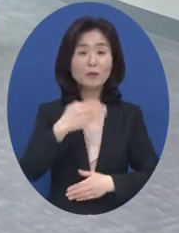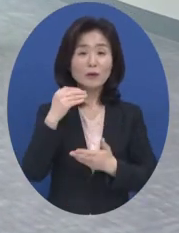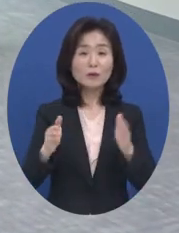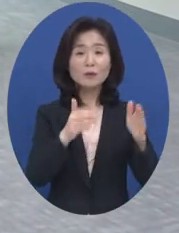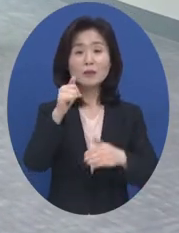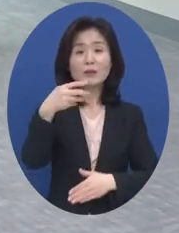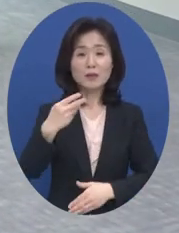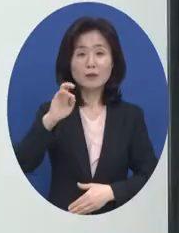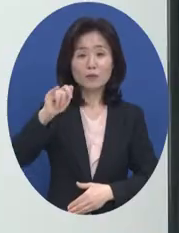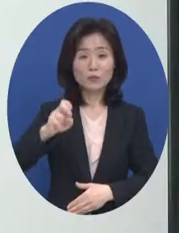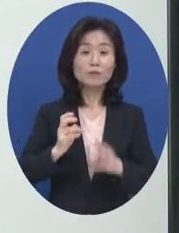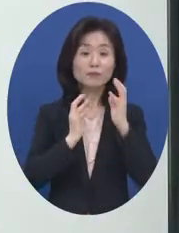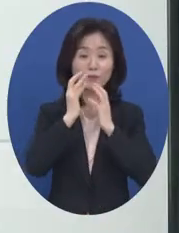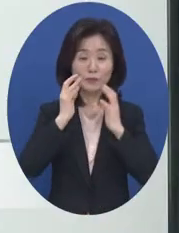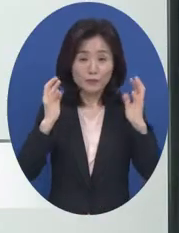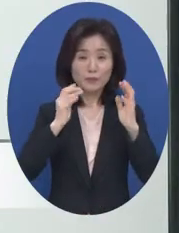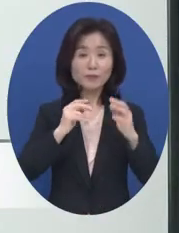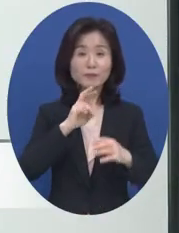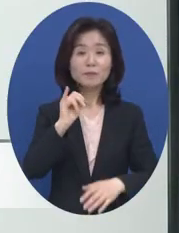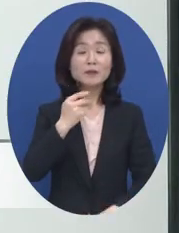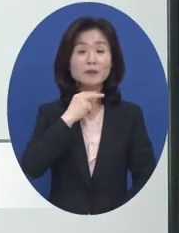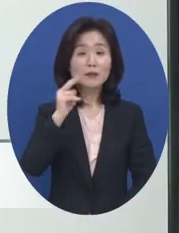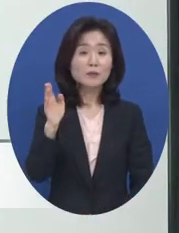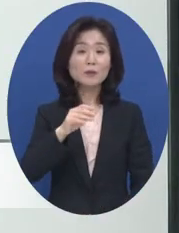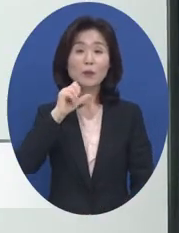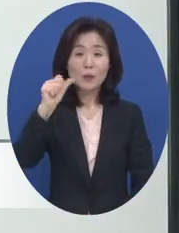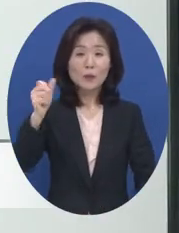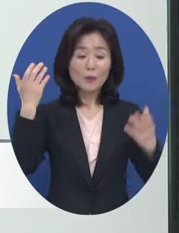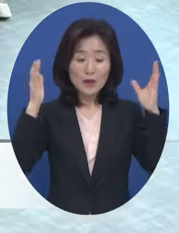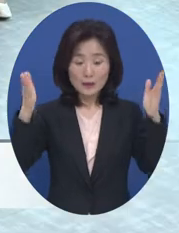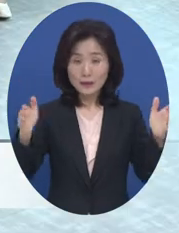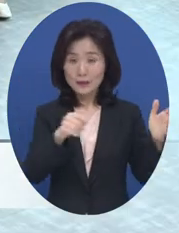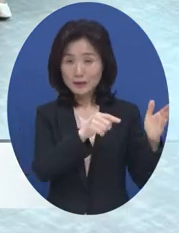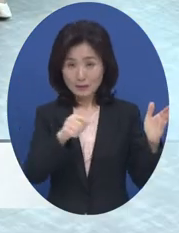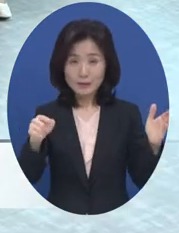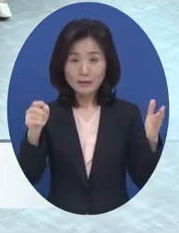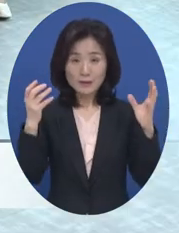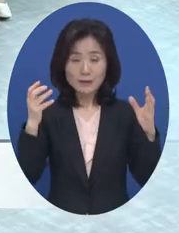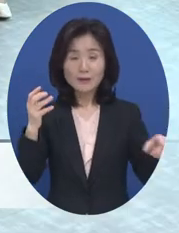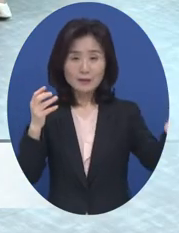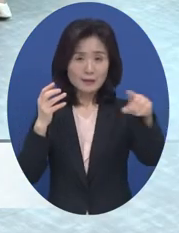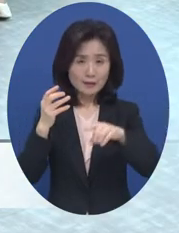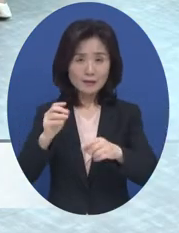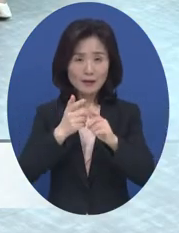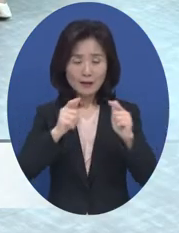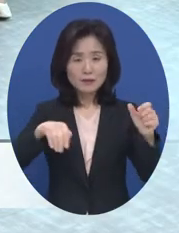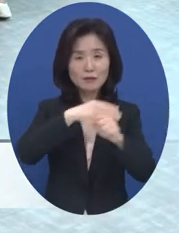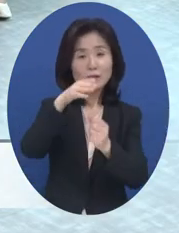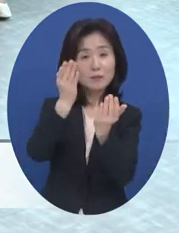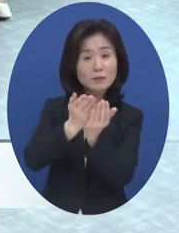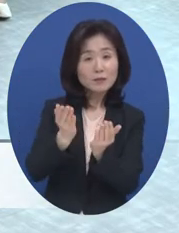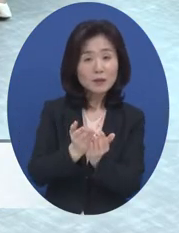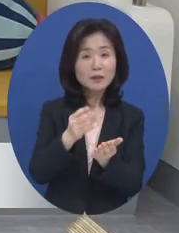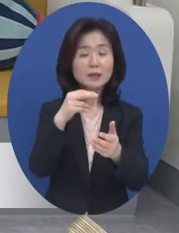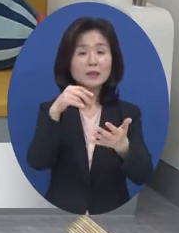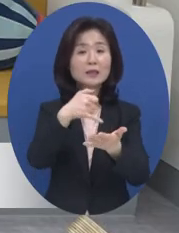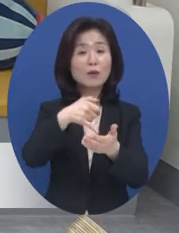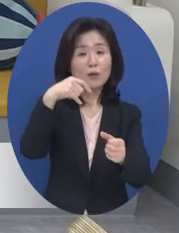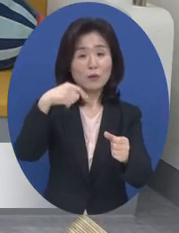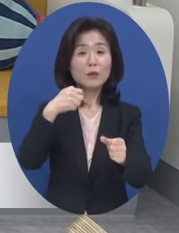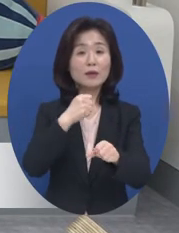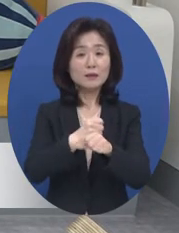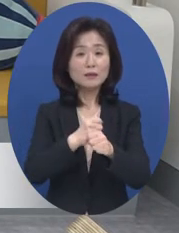늘품 수 만 2세부터 만 5세까지 아이들을 대상으로 다양한 상황에 맞춰 인성 교육을 하는 일종의